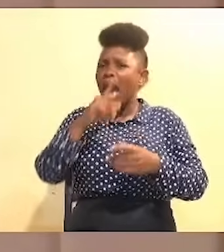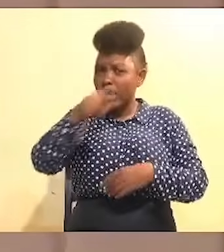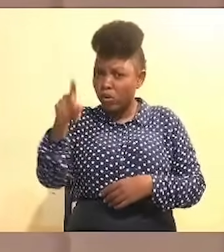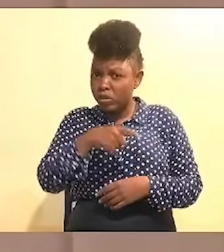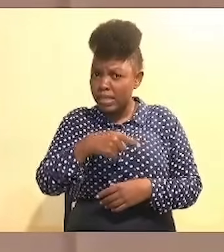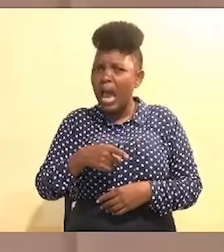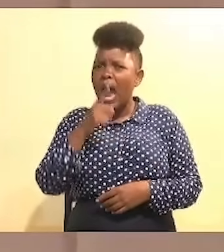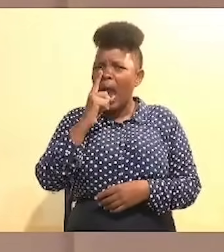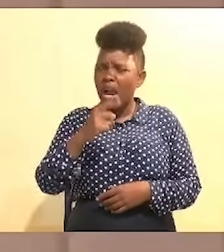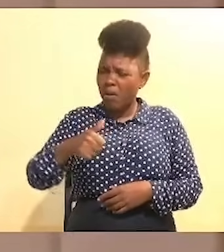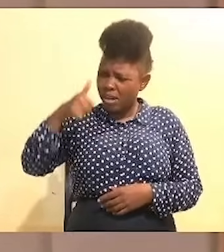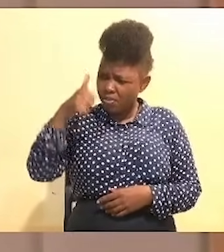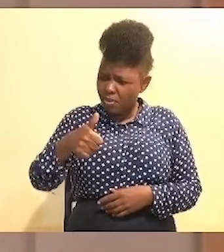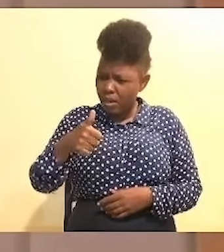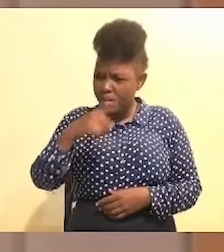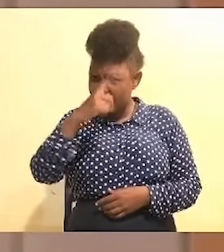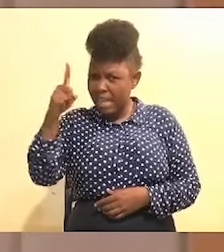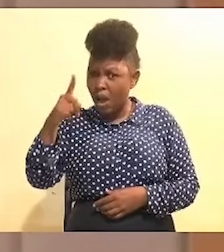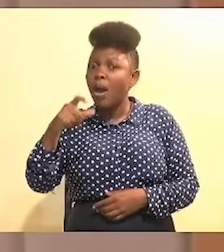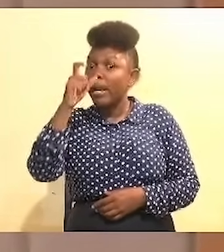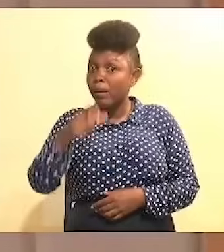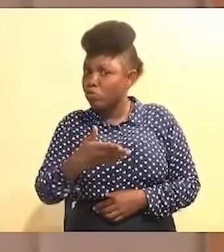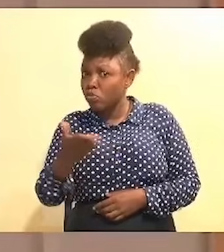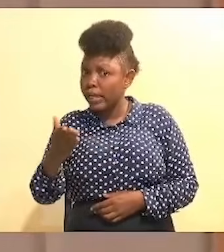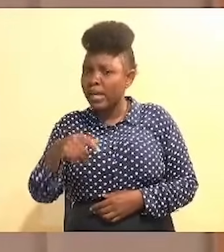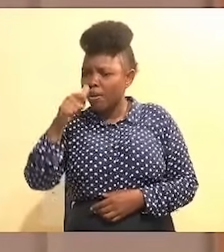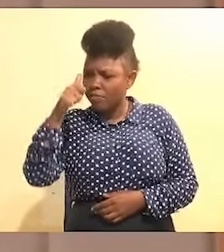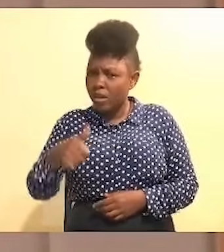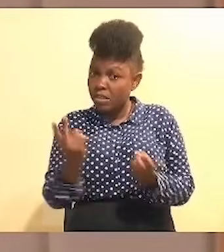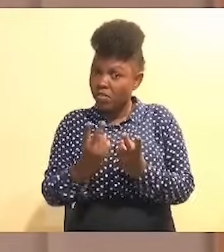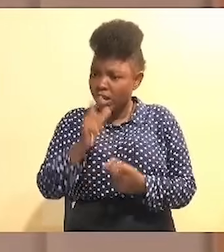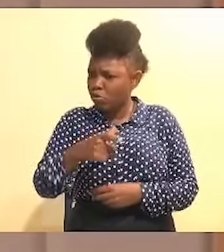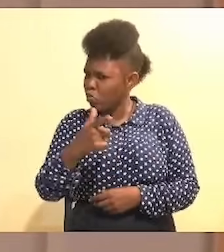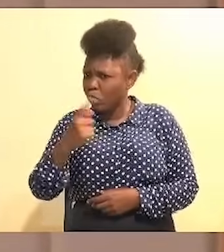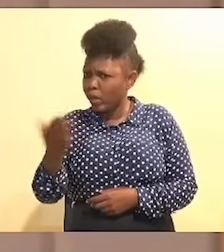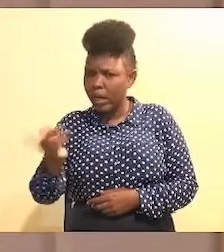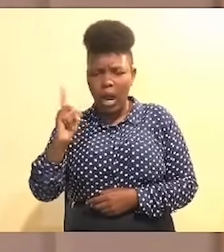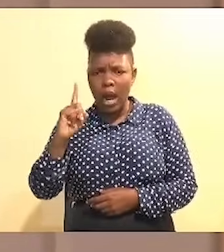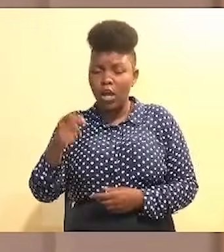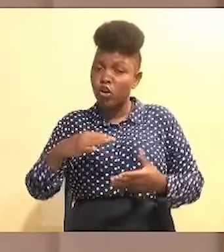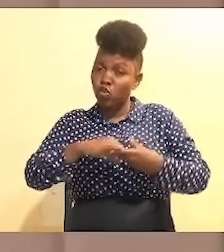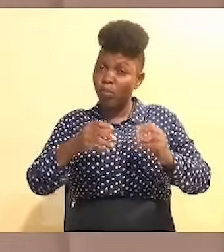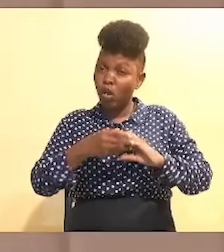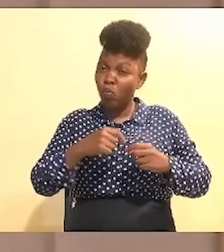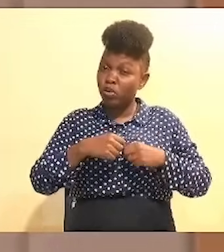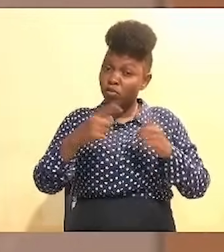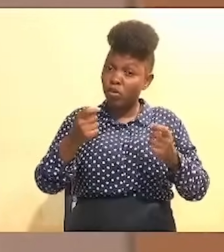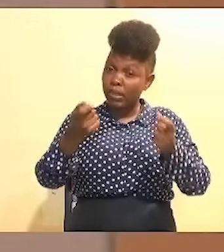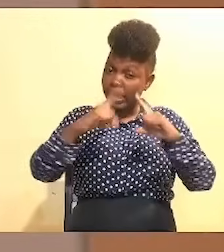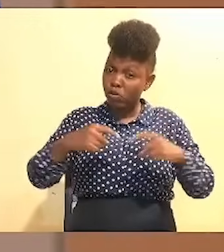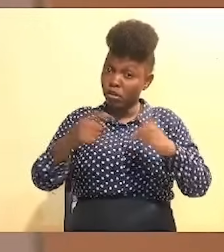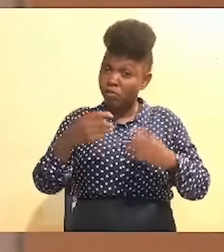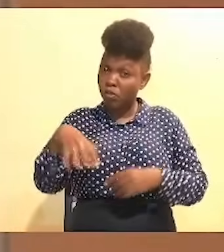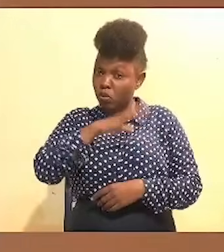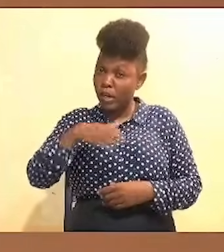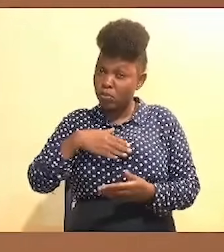na fingerprints sawa na mtu mwingine. Tumeumbwa tofauti, lakini utofauti wetu ni wa thamani. Johnny